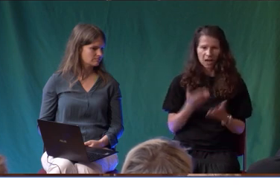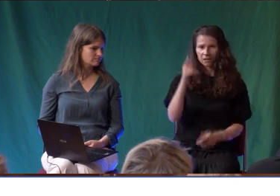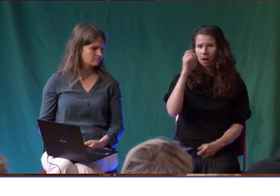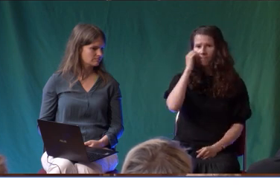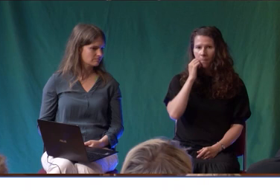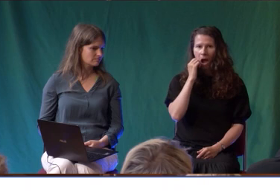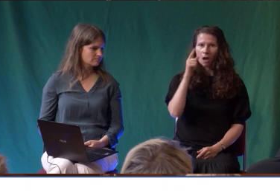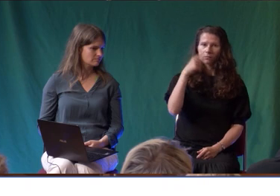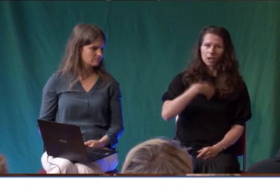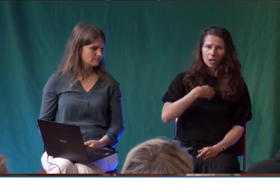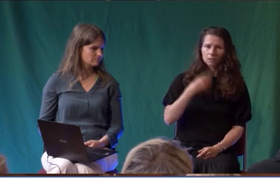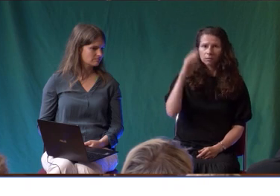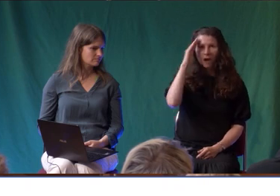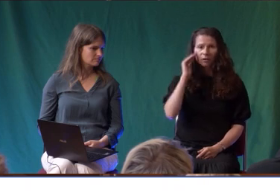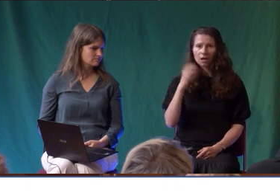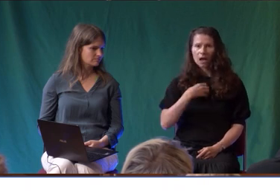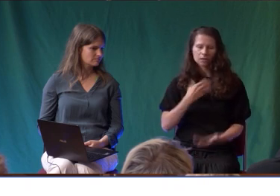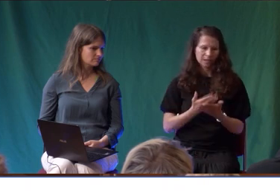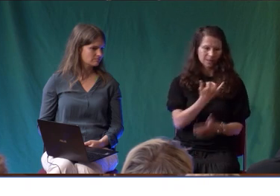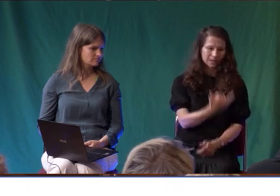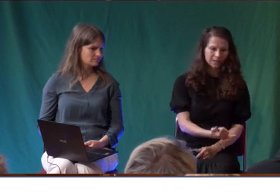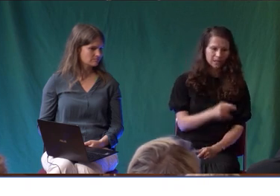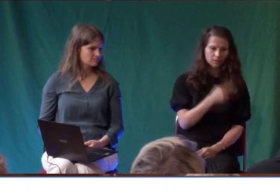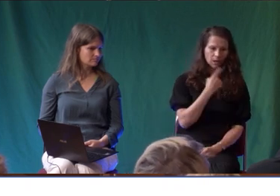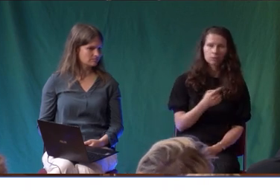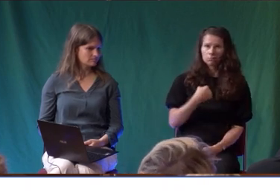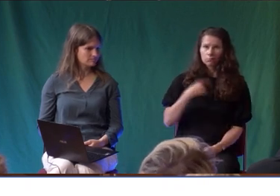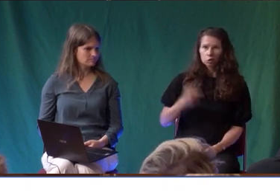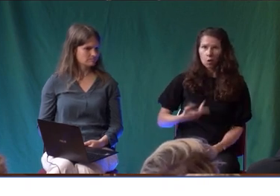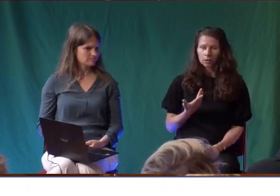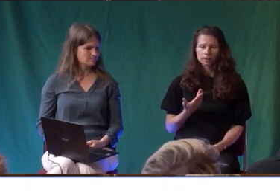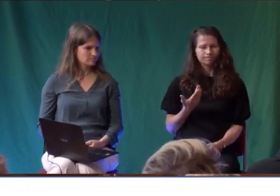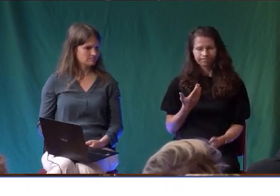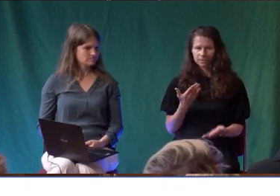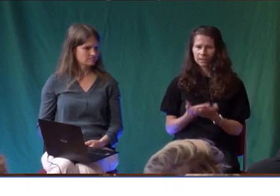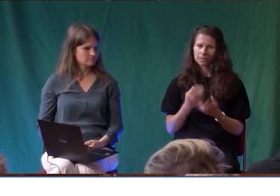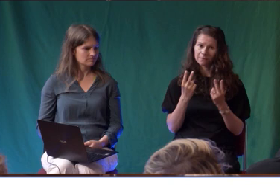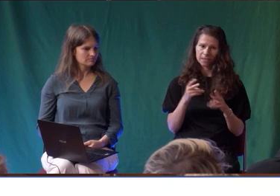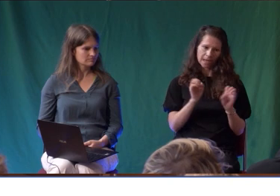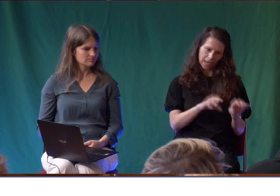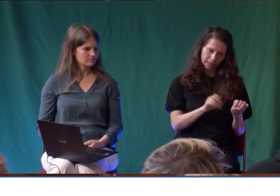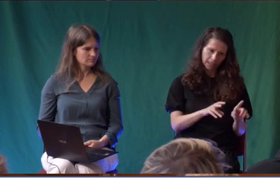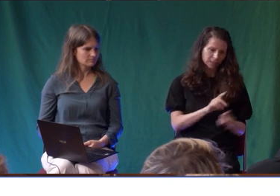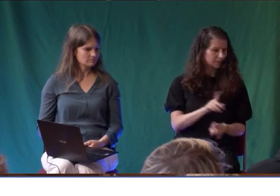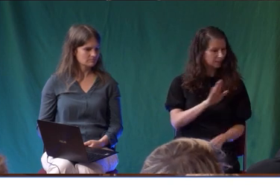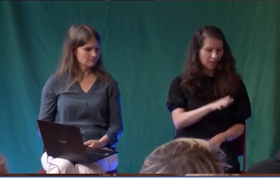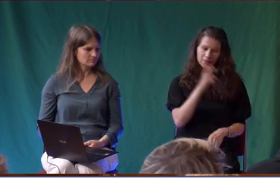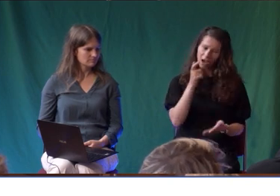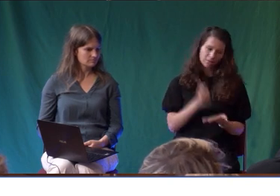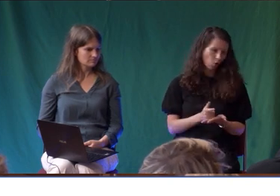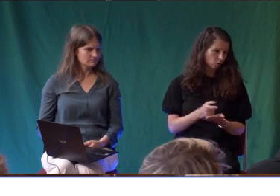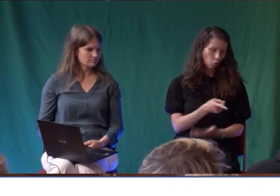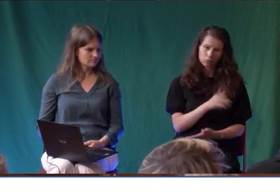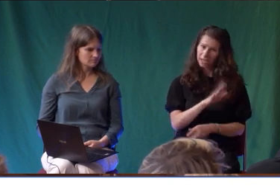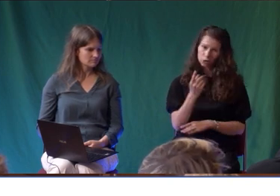Mutter und meinem Vater nicht gut geht deswegen ist diese Erklärung wichtig immer mit dem Hinweis dass es nicht deine Verantwortung bzw